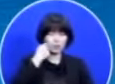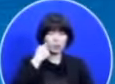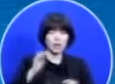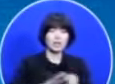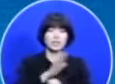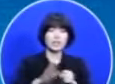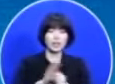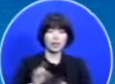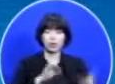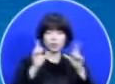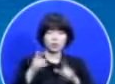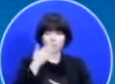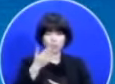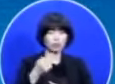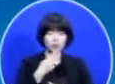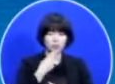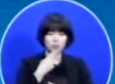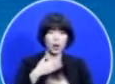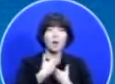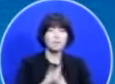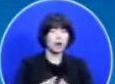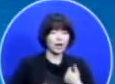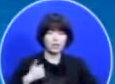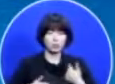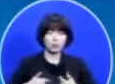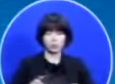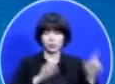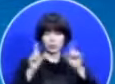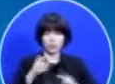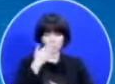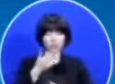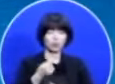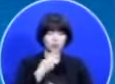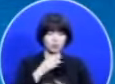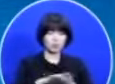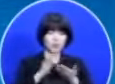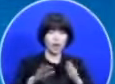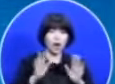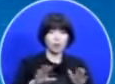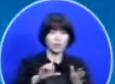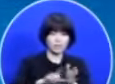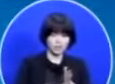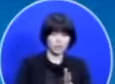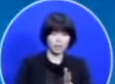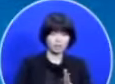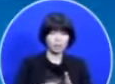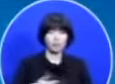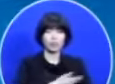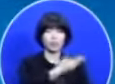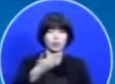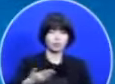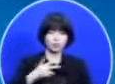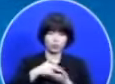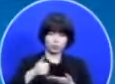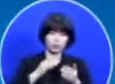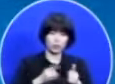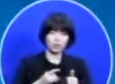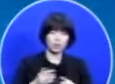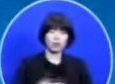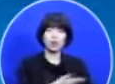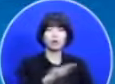살 수 없습니다 평안과 기쁨으로 살 수 없습니다 오늘 이 시간 여러분 주께서 여러분에게